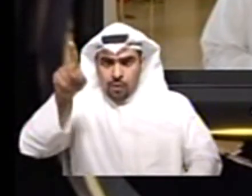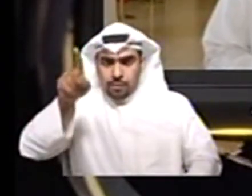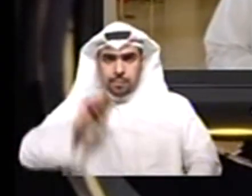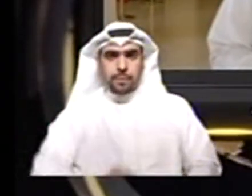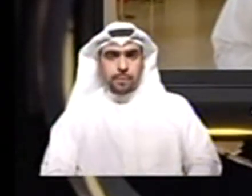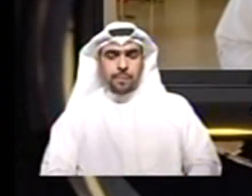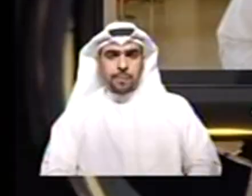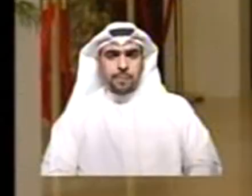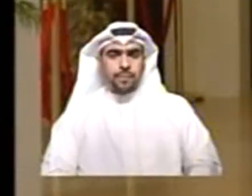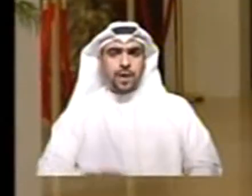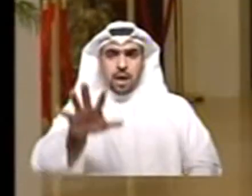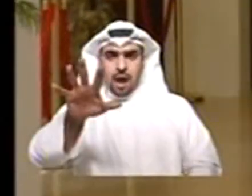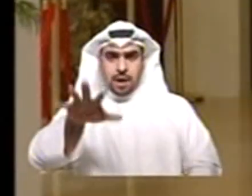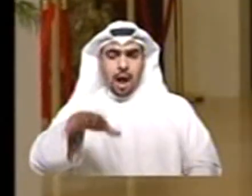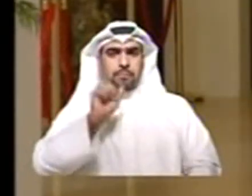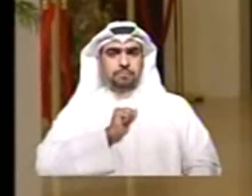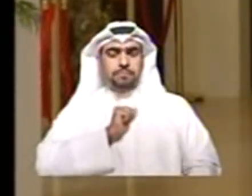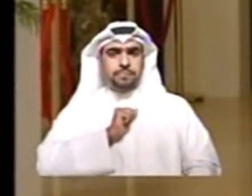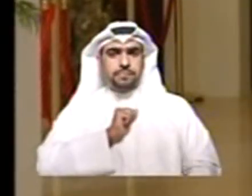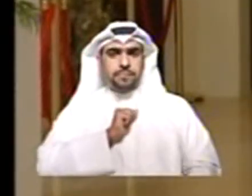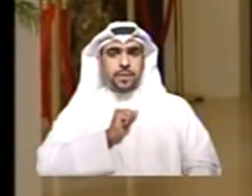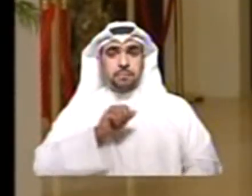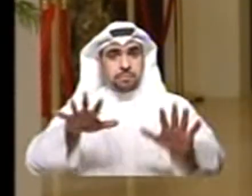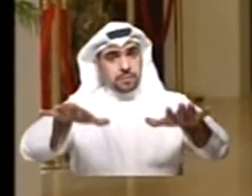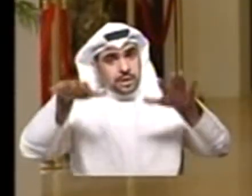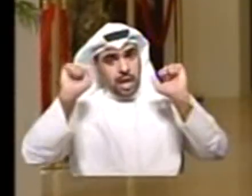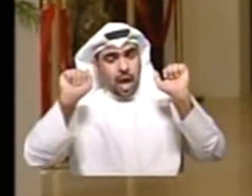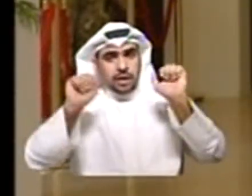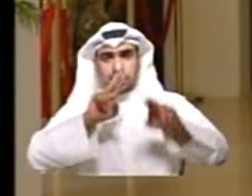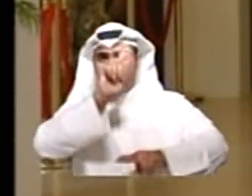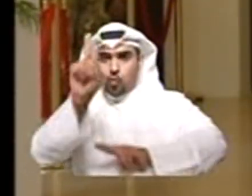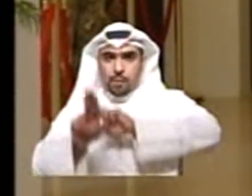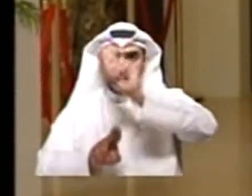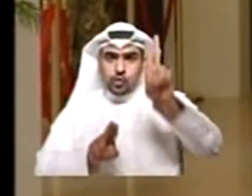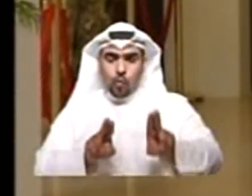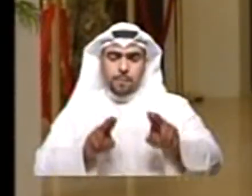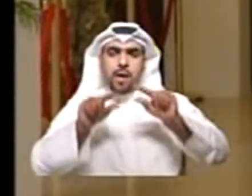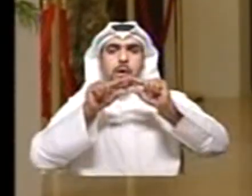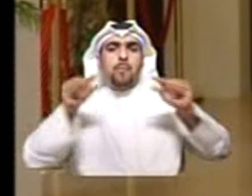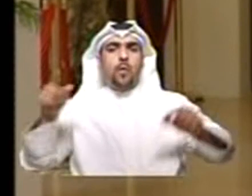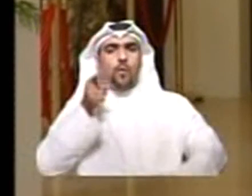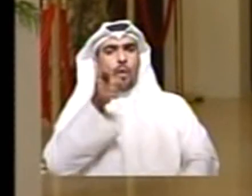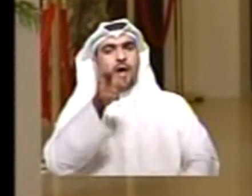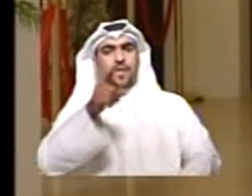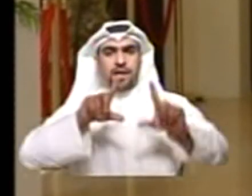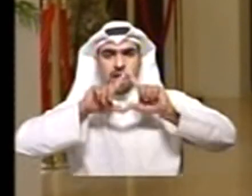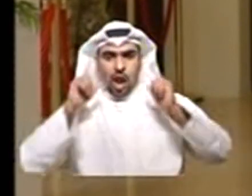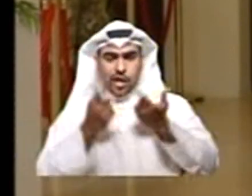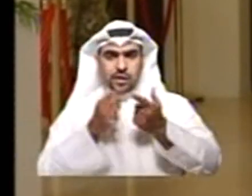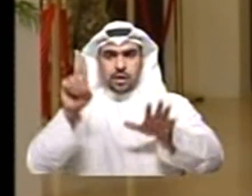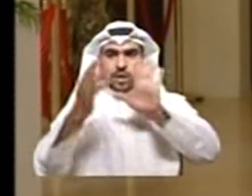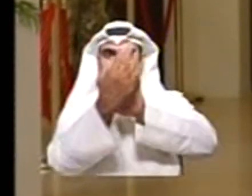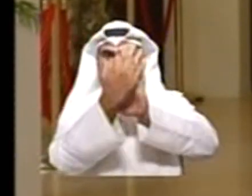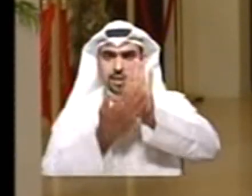نعم هذا كلمة المجلس، ولكن أيضا بعد انتهاء مجلس الجواب راح يناقش في موضوع التقارير، وبعد ذلك قد يحدد